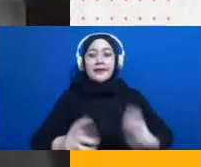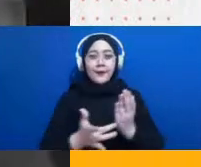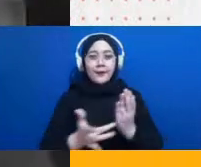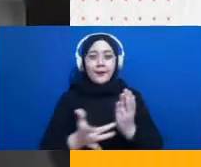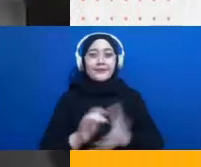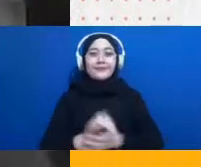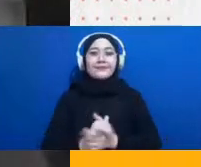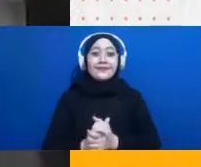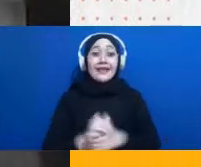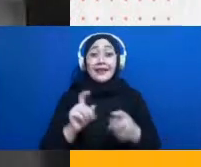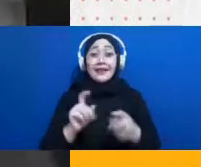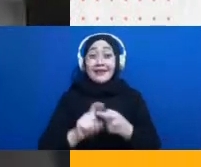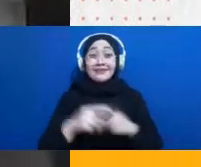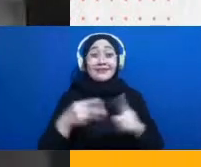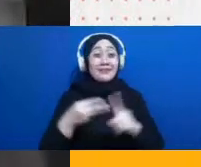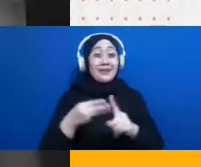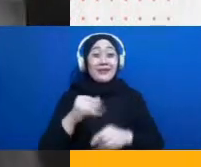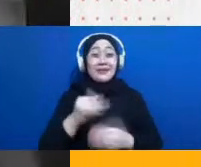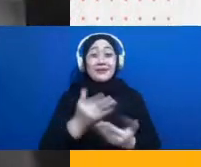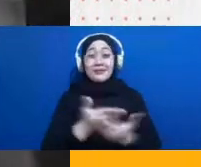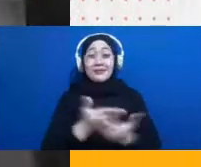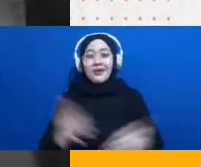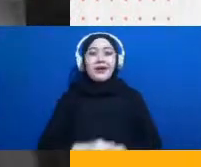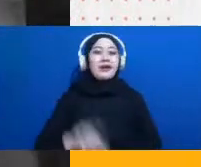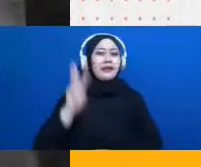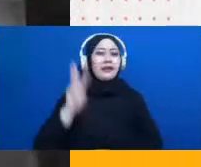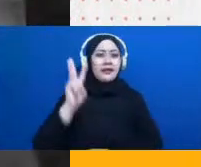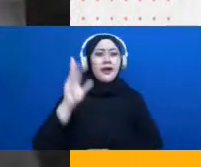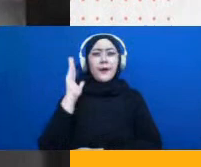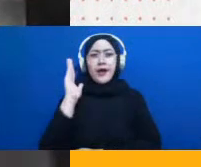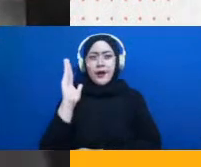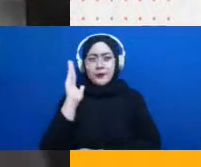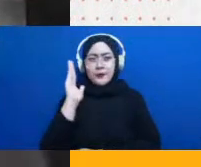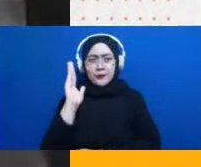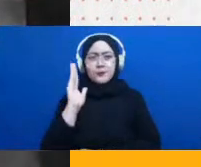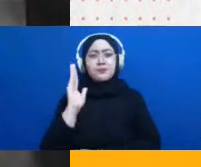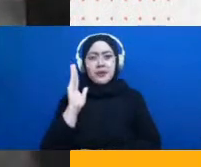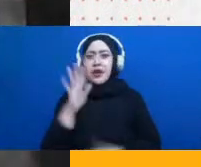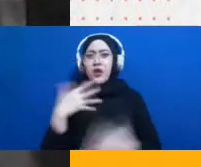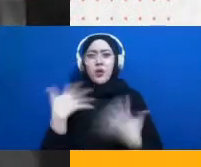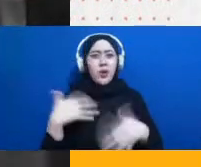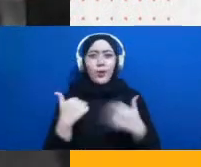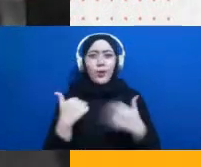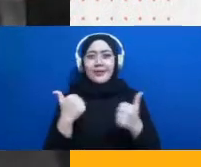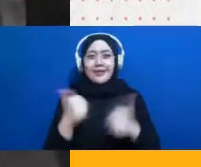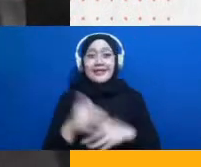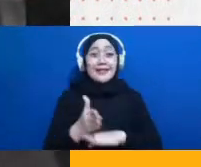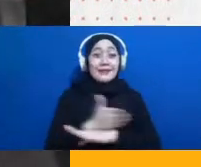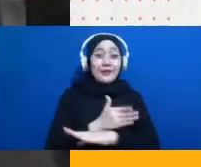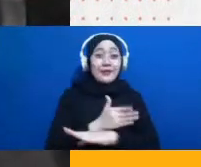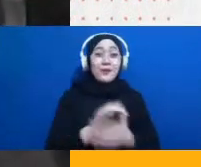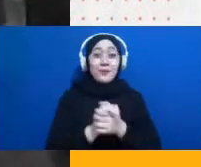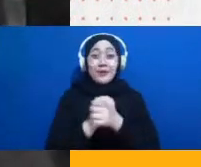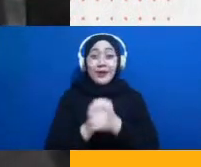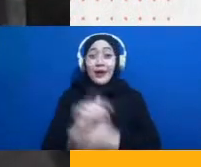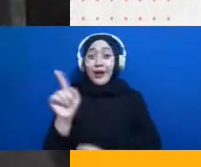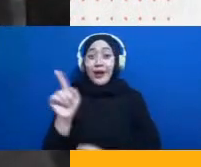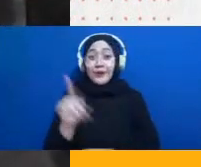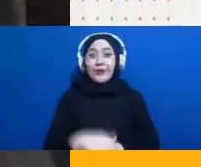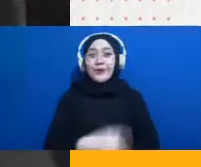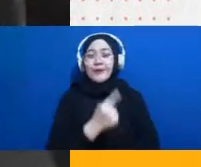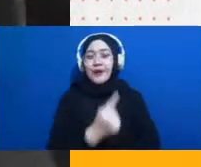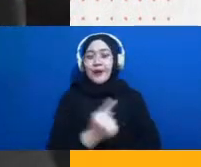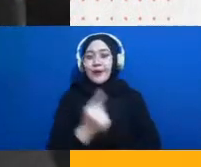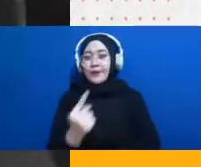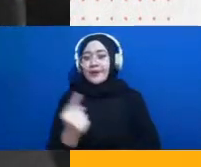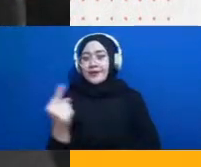kawan-kawan BBI kita sudah kedatangan 3 narasumber yang luar biasa banget nih. Sebelumnya tapi saya perkenalkan terlebih dahulu 1 persatu